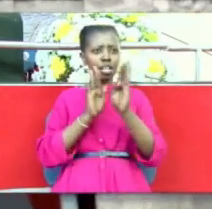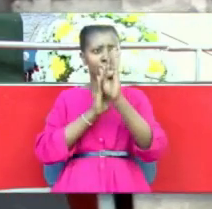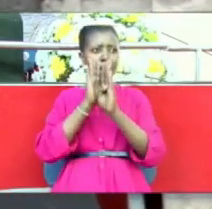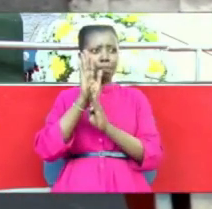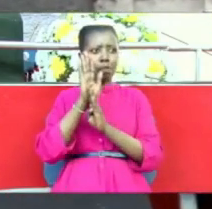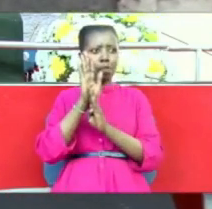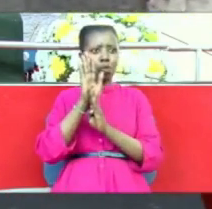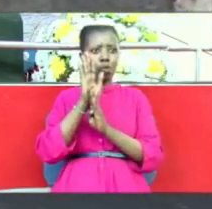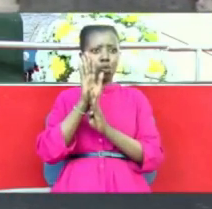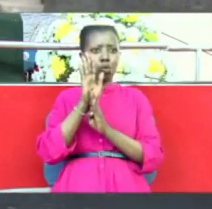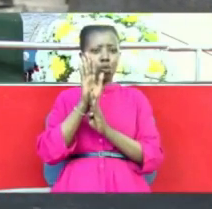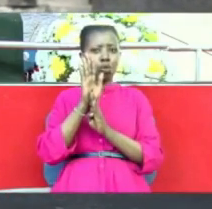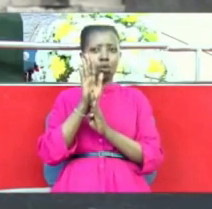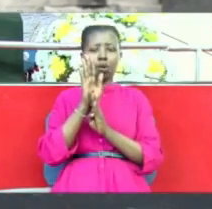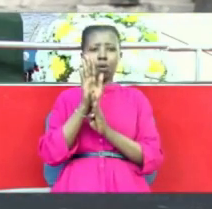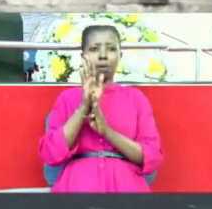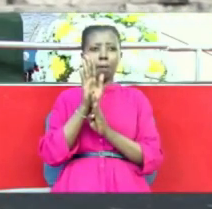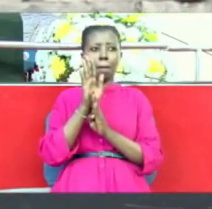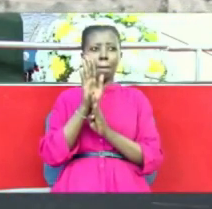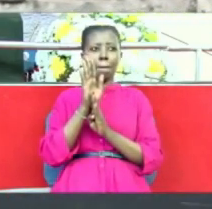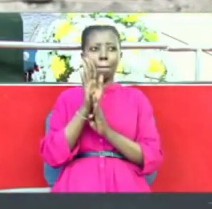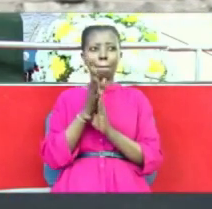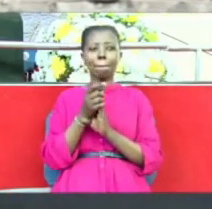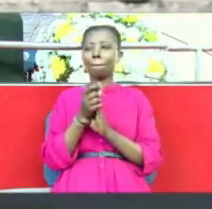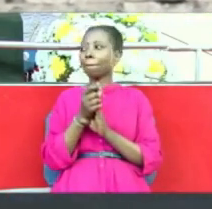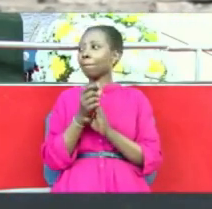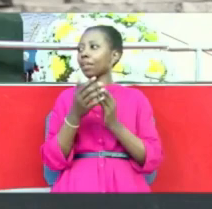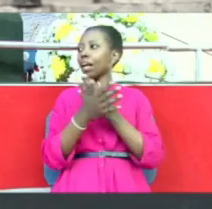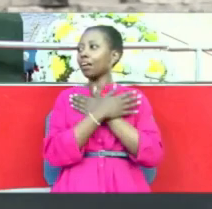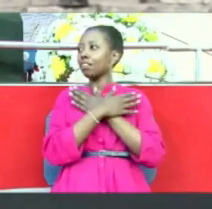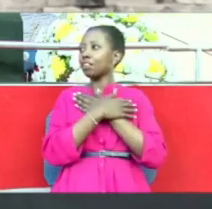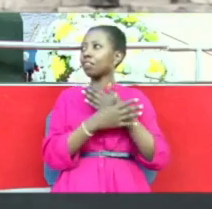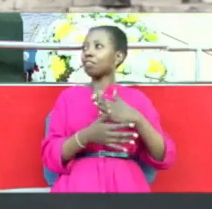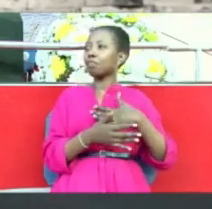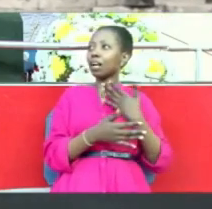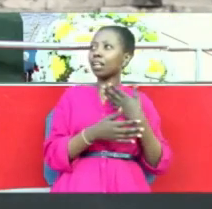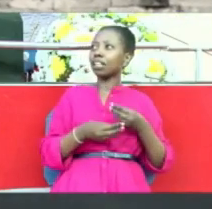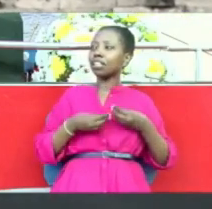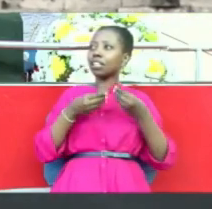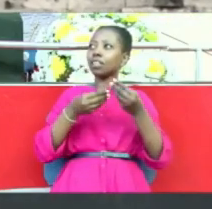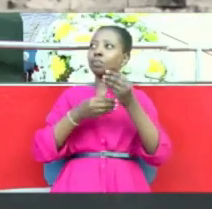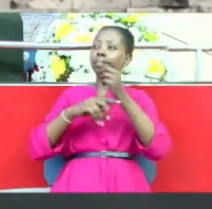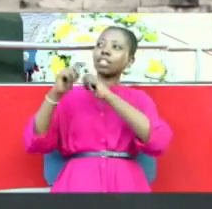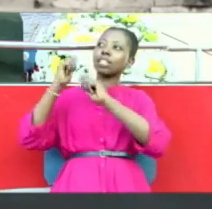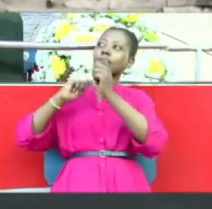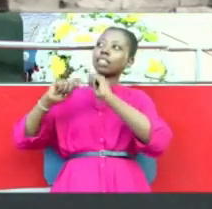A friend of mine gave me this testimony. Waliingia kwa ndege.